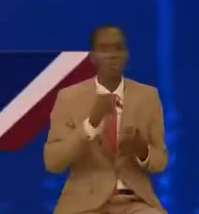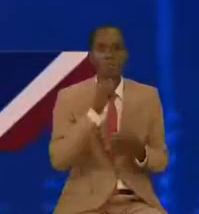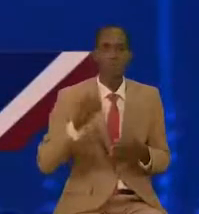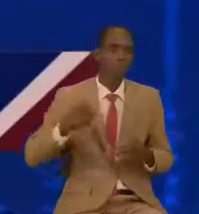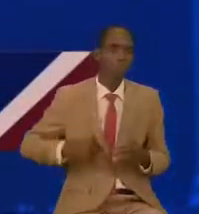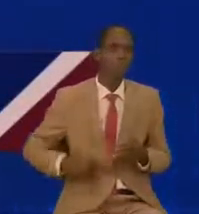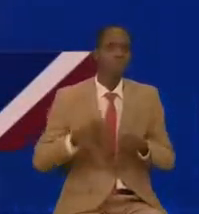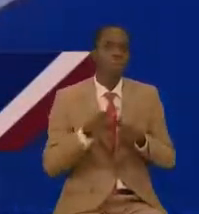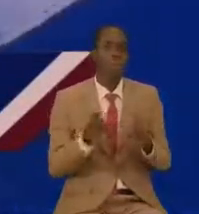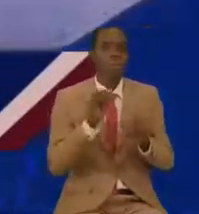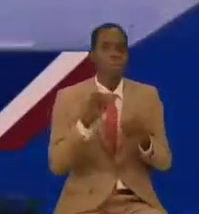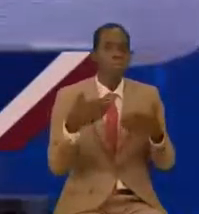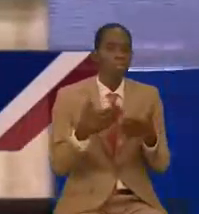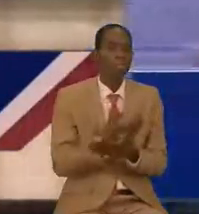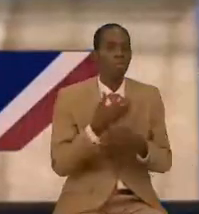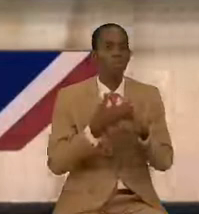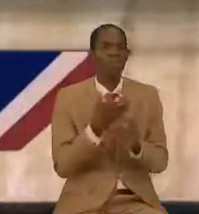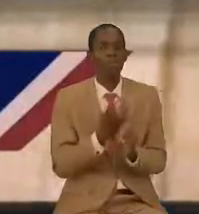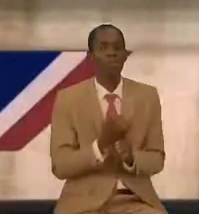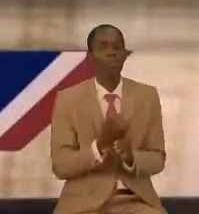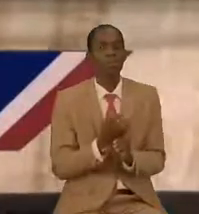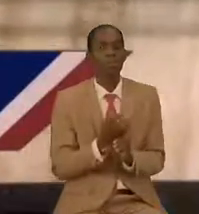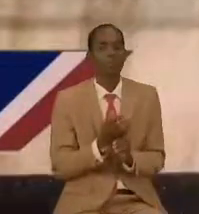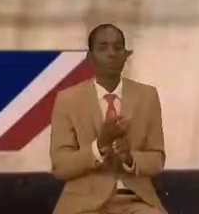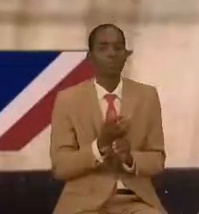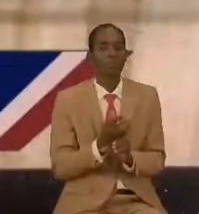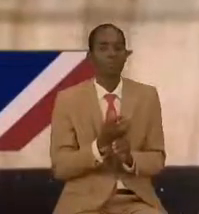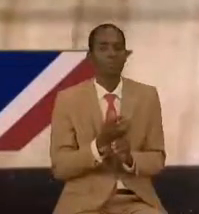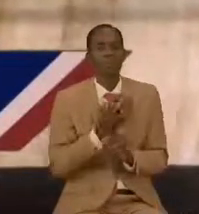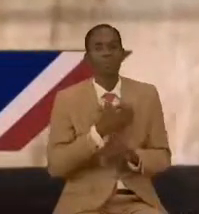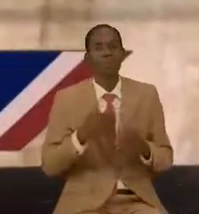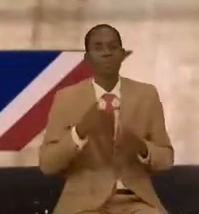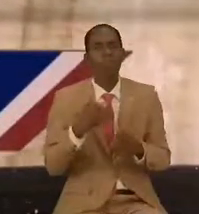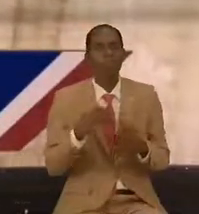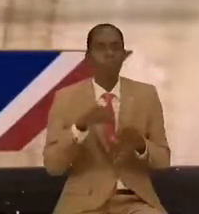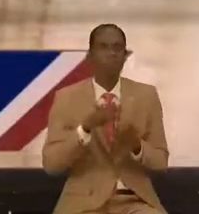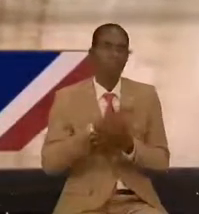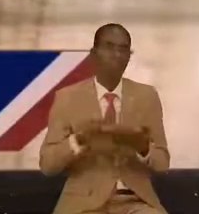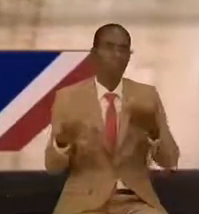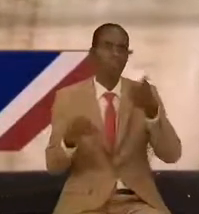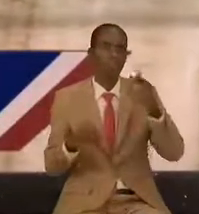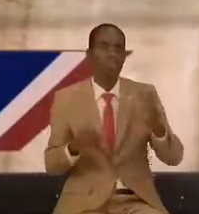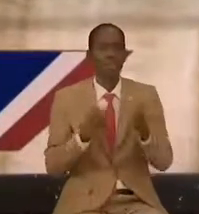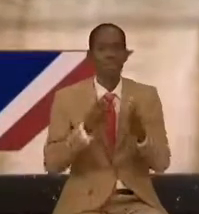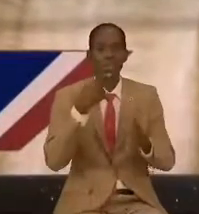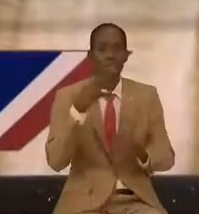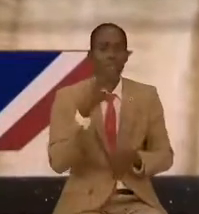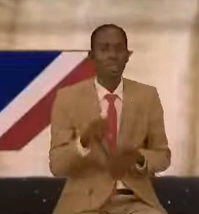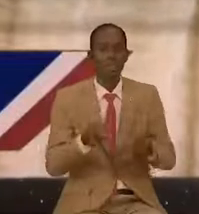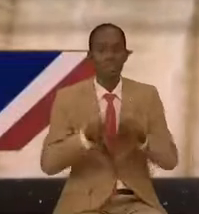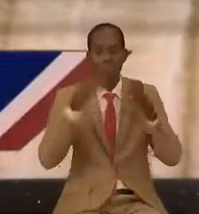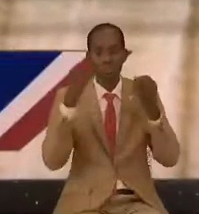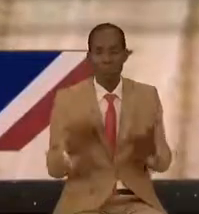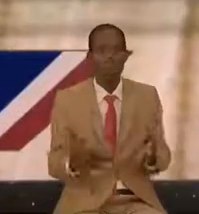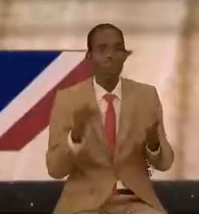ce qui est quelque chose, c'est d'être une nouvelle créature. Verset 16.